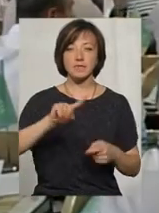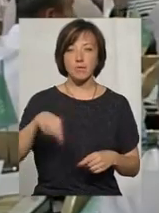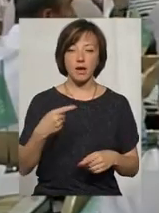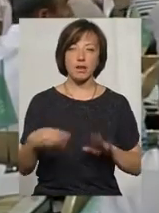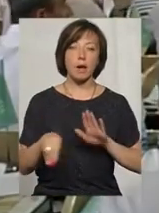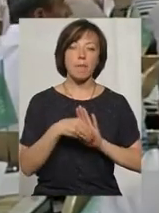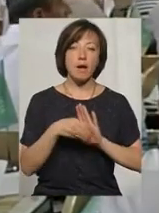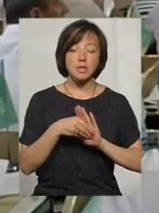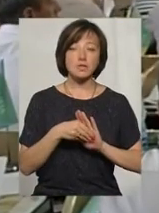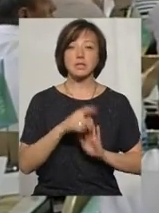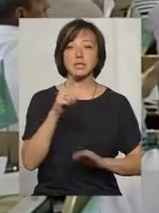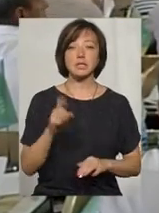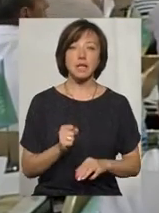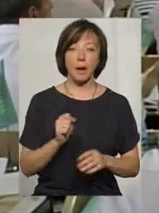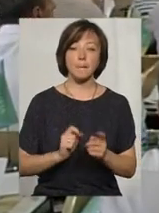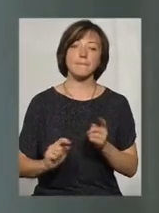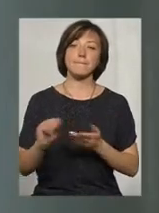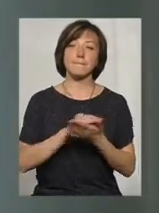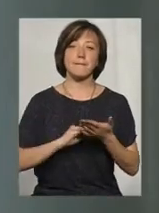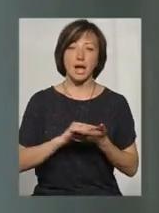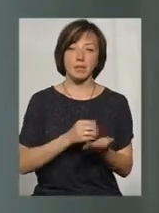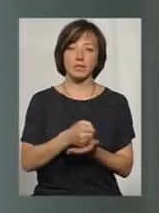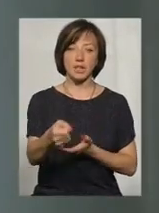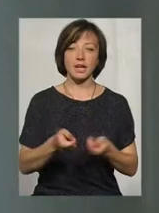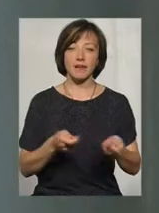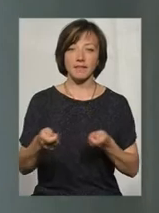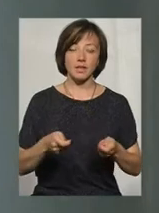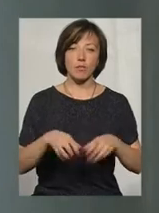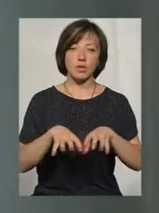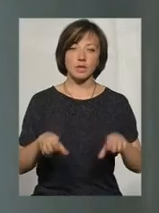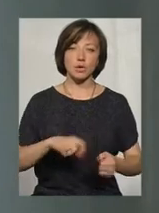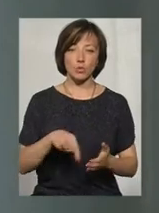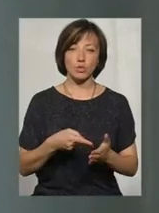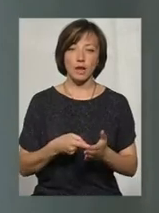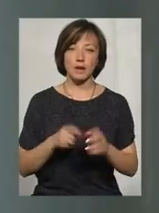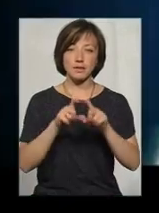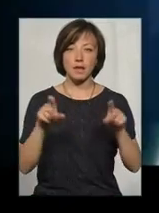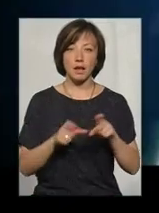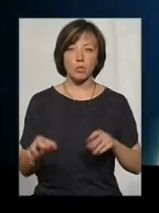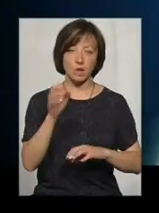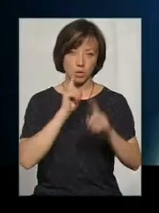та хабарництвом за перепризначення на керівні посади у комунальні заклади обласної ради.